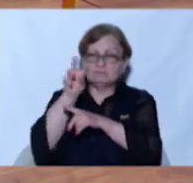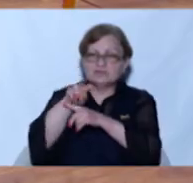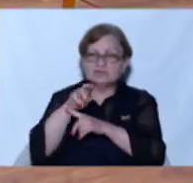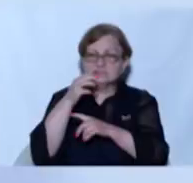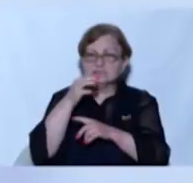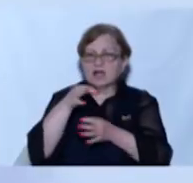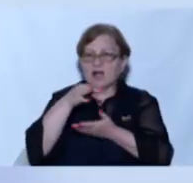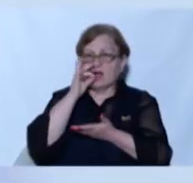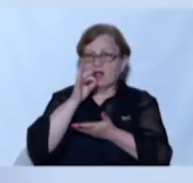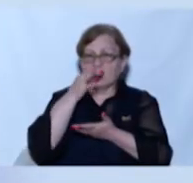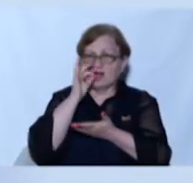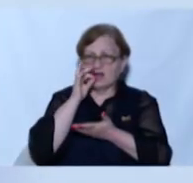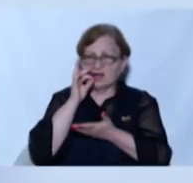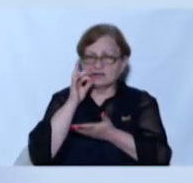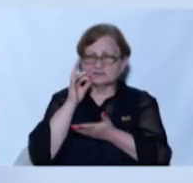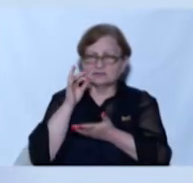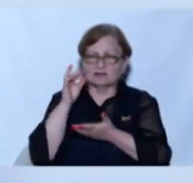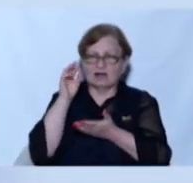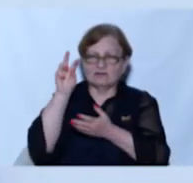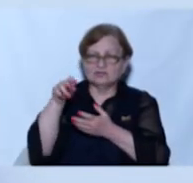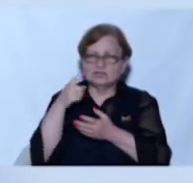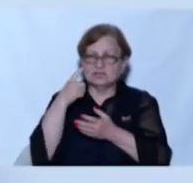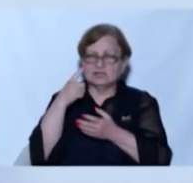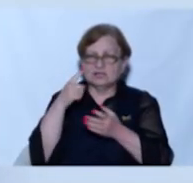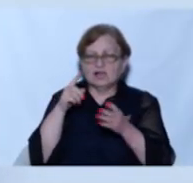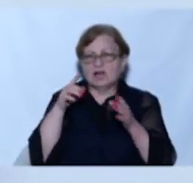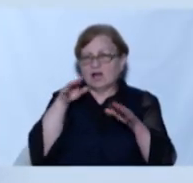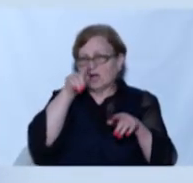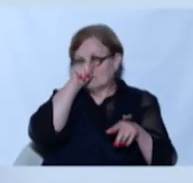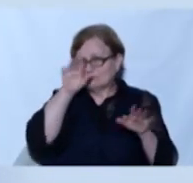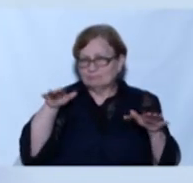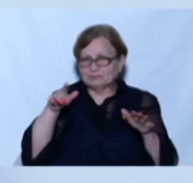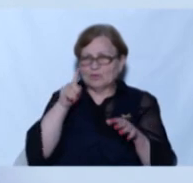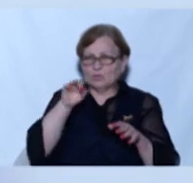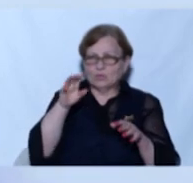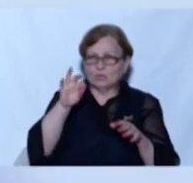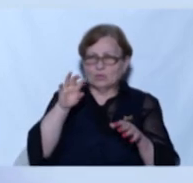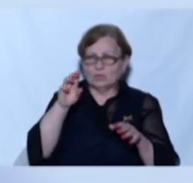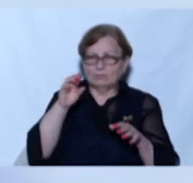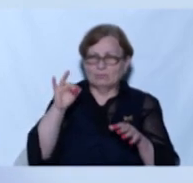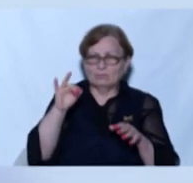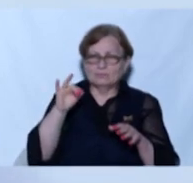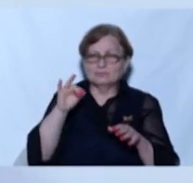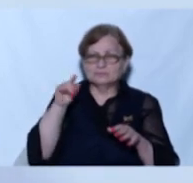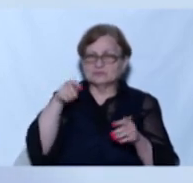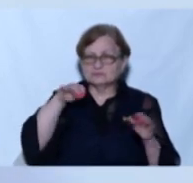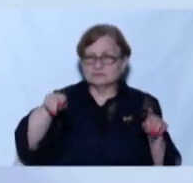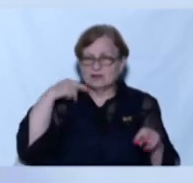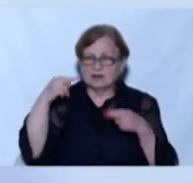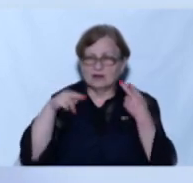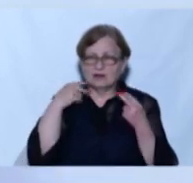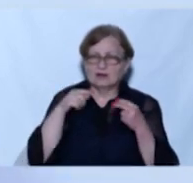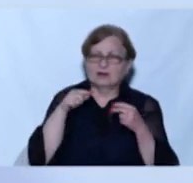და ხოხობს მიირთმევს და ერთი პატარა წინადადება ელის ფიქრები